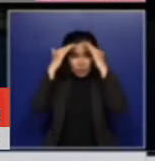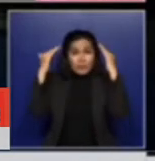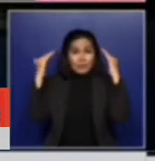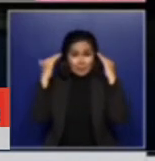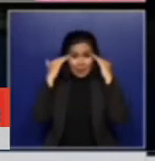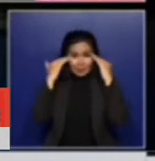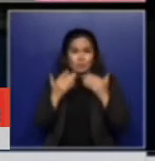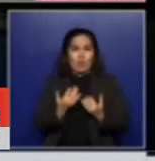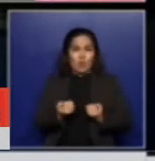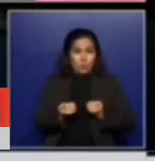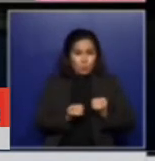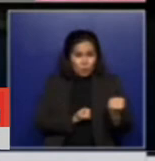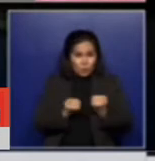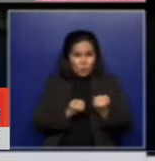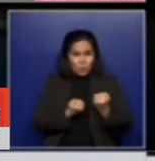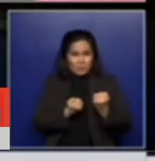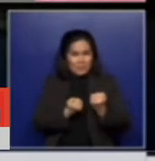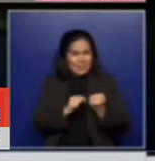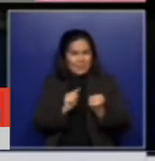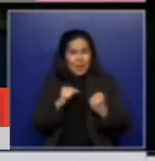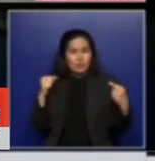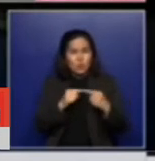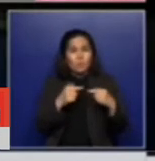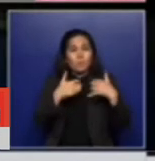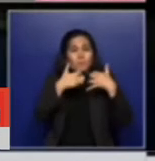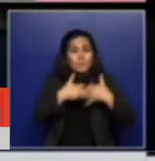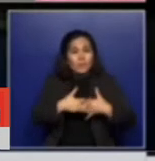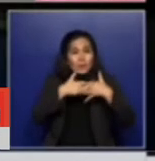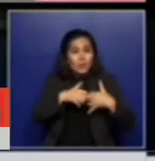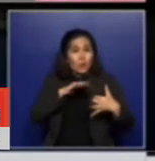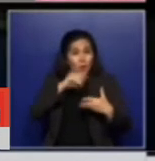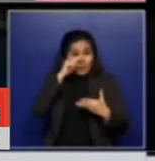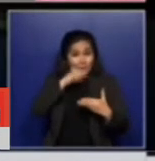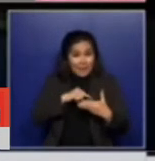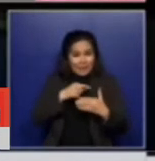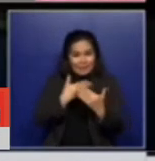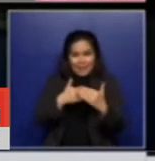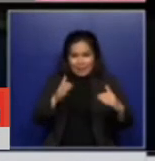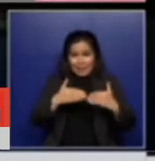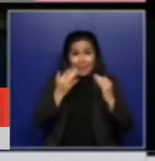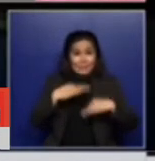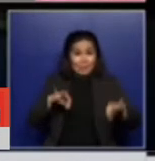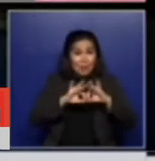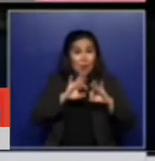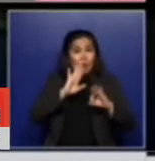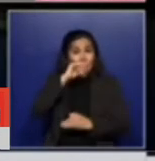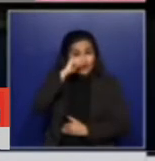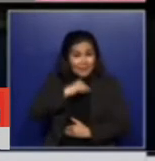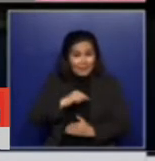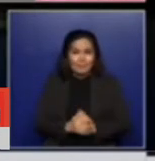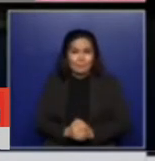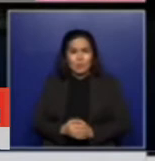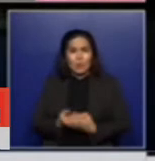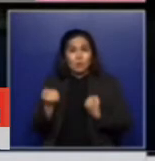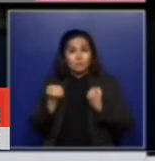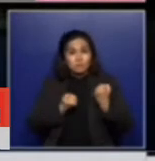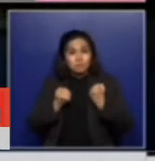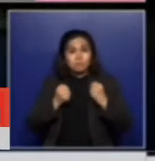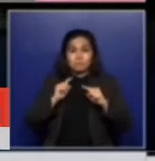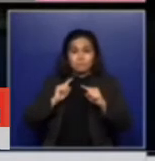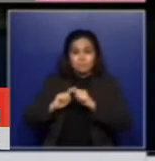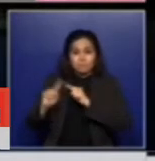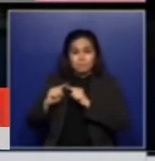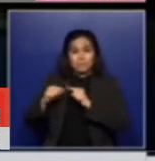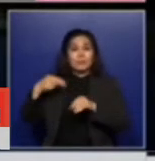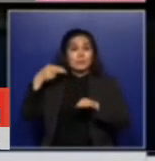ถยนต์ซึ่งเคยเป็นอุตสาหกรรมหลักฐานผลิตภาษีสำคัญของประเทศเนี่ยนะครับต่อไปรถที่เขาใช้น้ำมัน